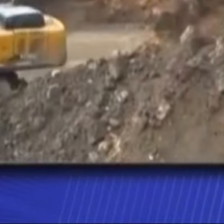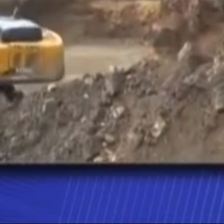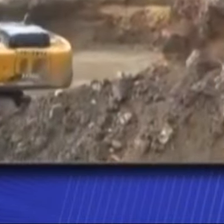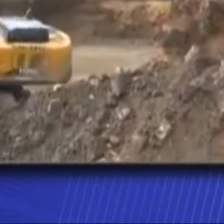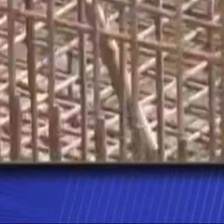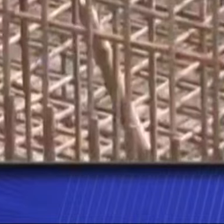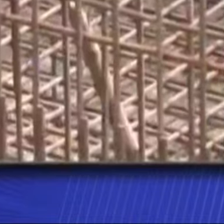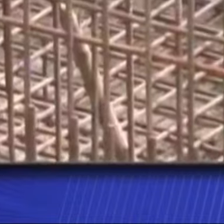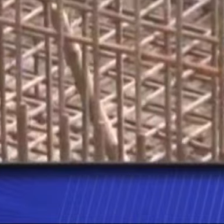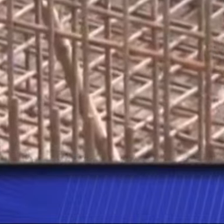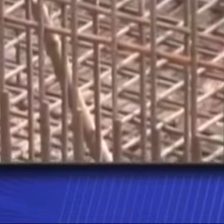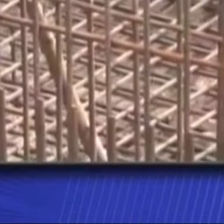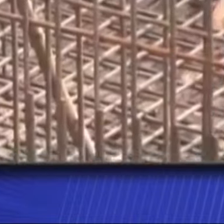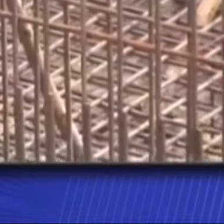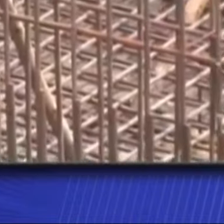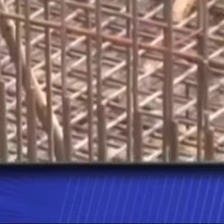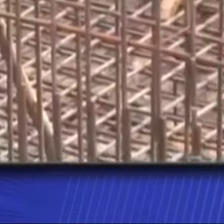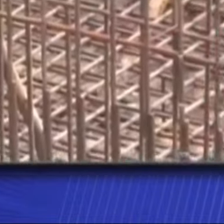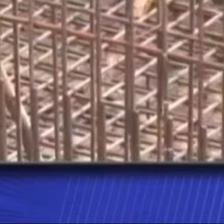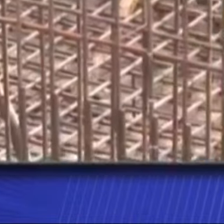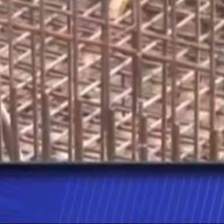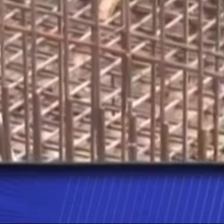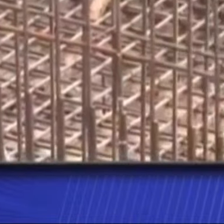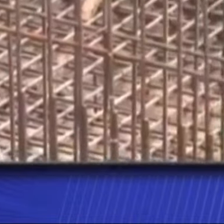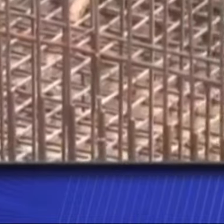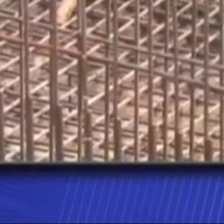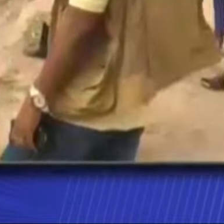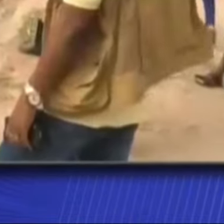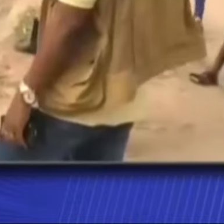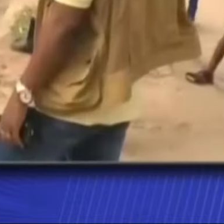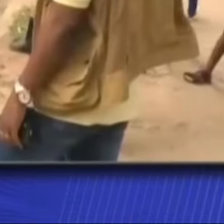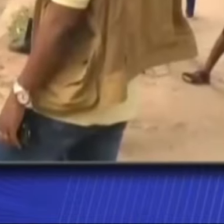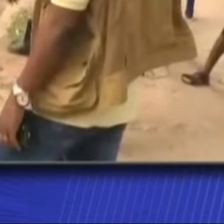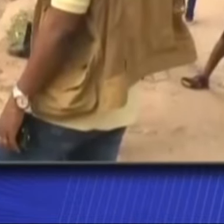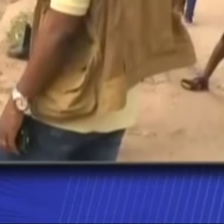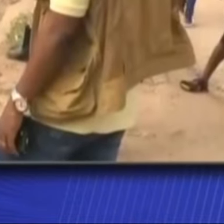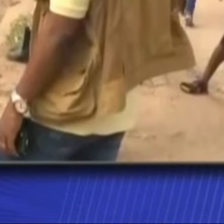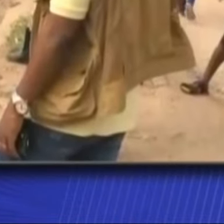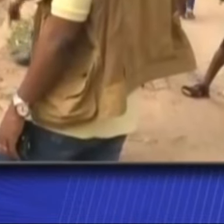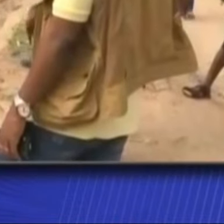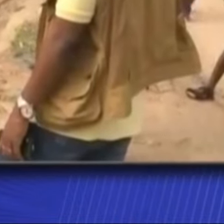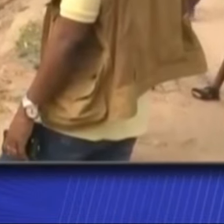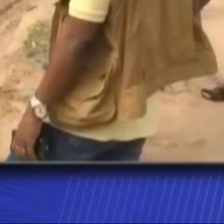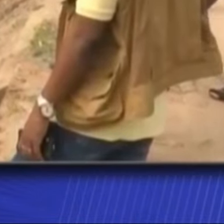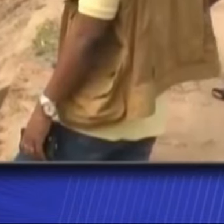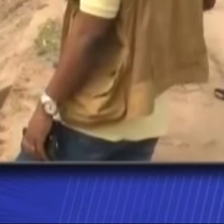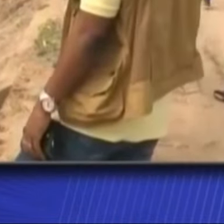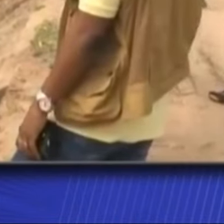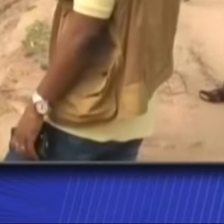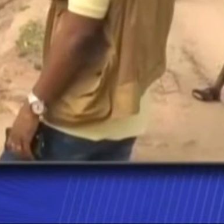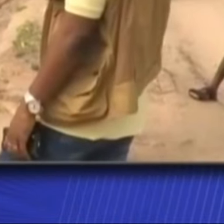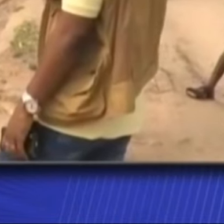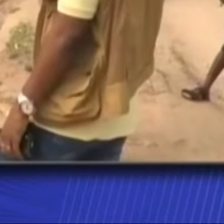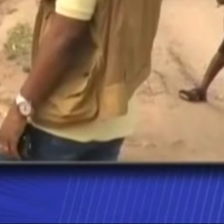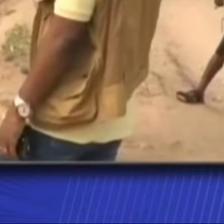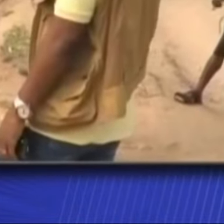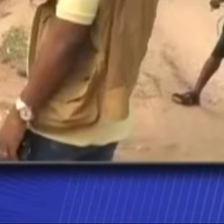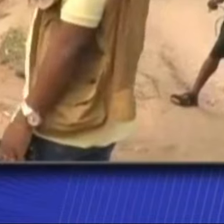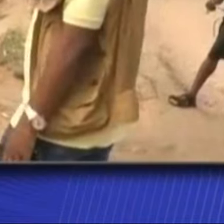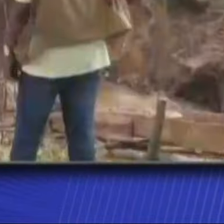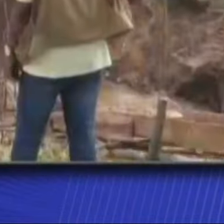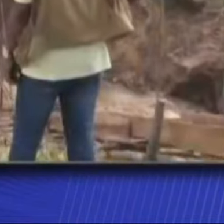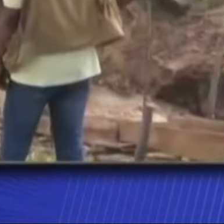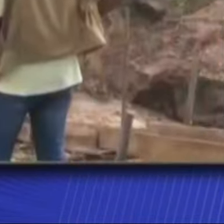FONER, DGDA et Agence de prévention des luttes contre la corruption. D'autres détails dans ce journal. Yangambi, à